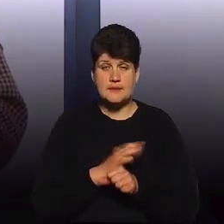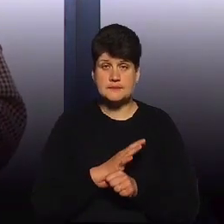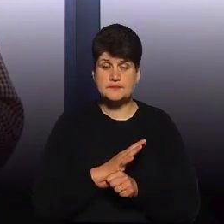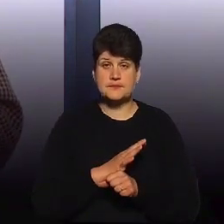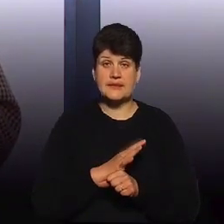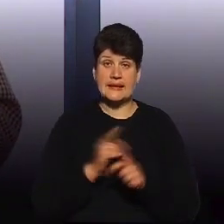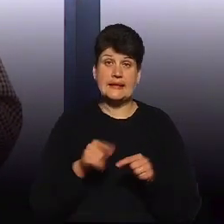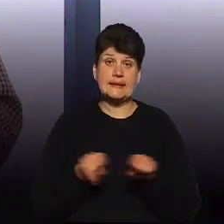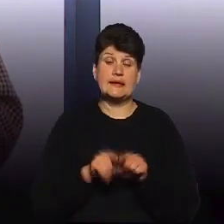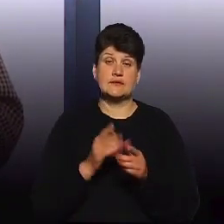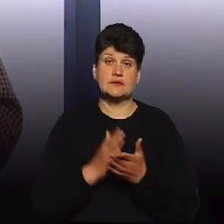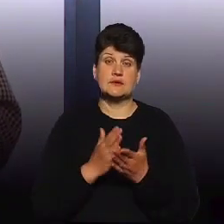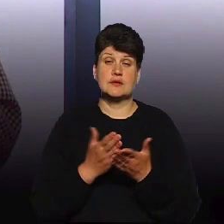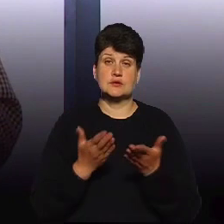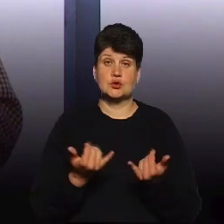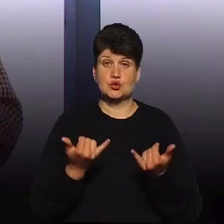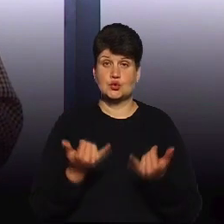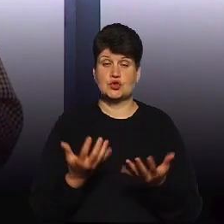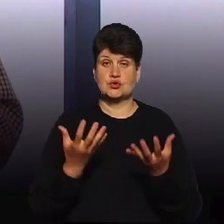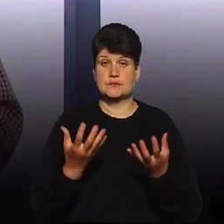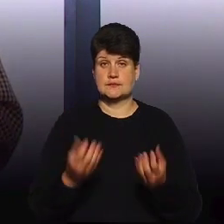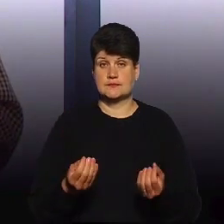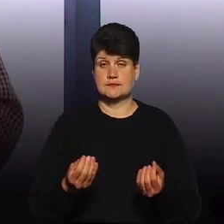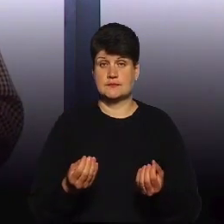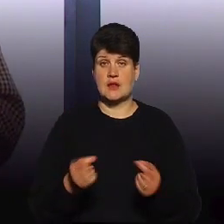по сьогоднішній день, але цього року